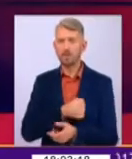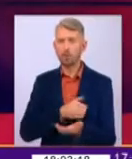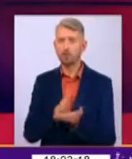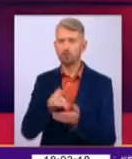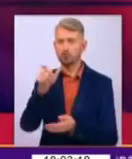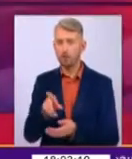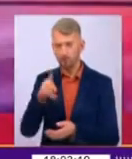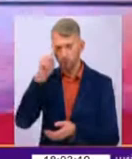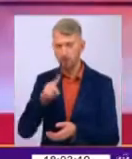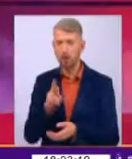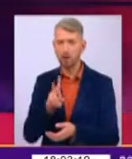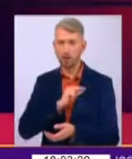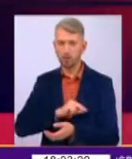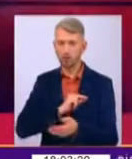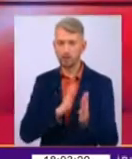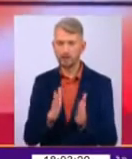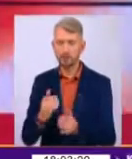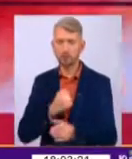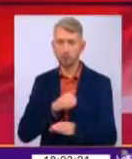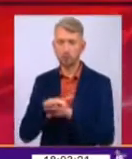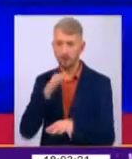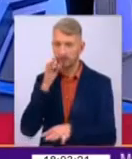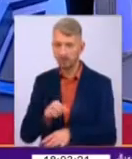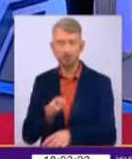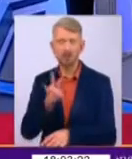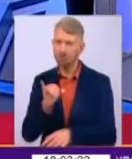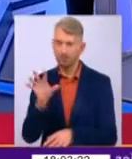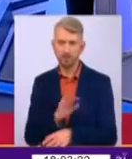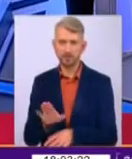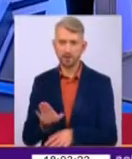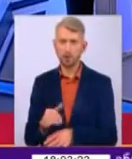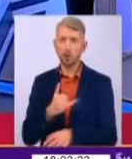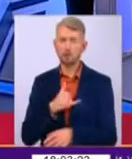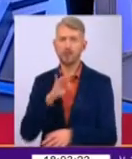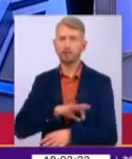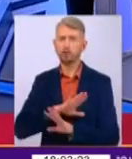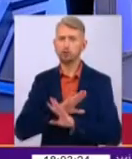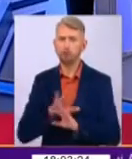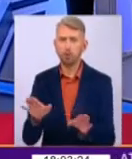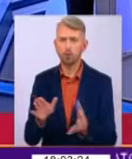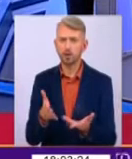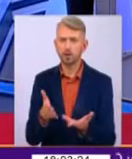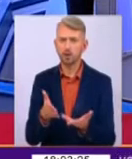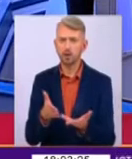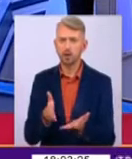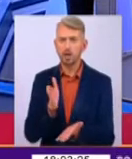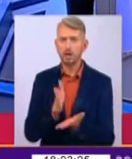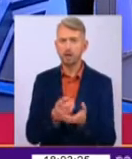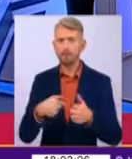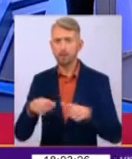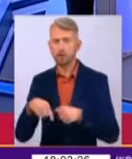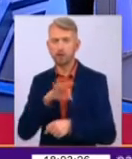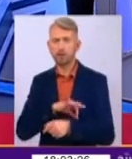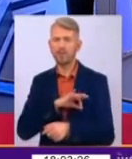військовослужбовець, який знає, як працює система Збройних сил, скаже, що ні. Да, у нас сьогодні не застосовувалось ці, є підозри по